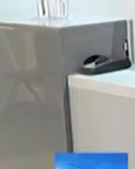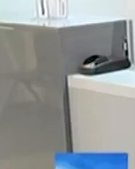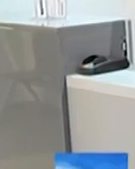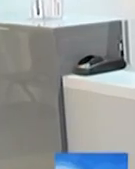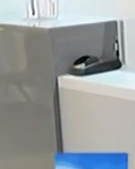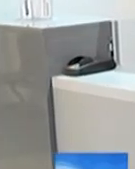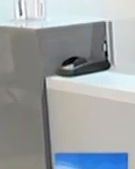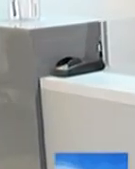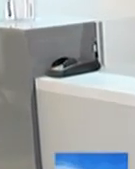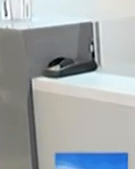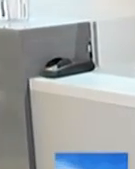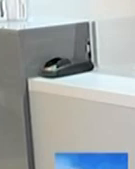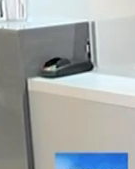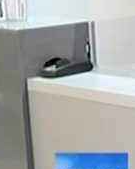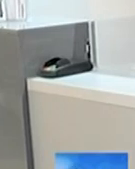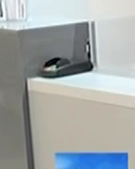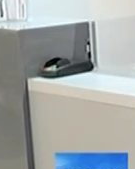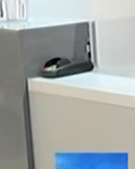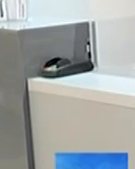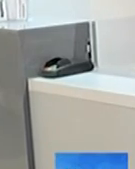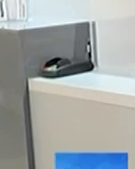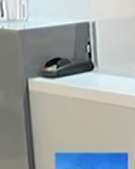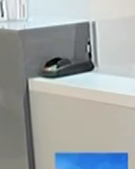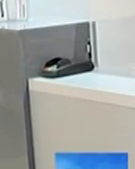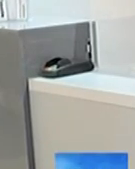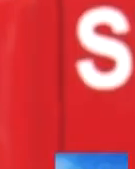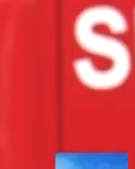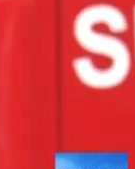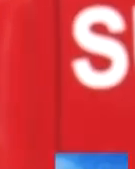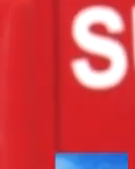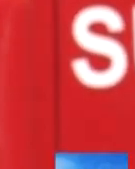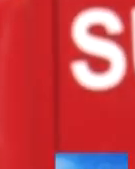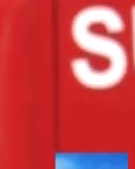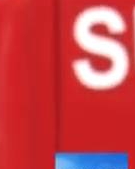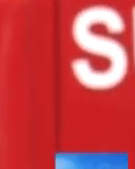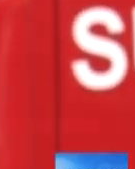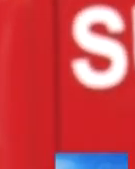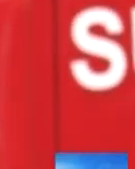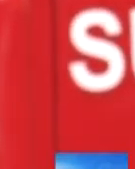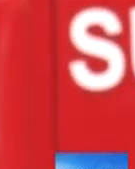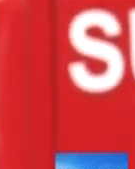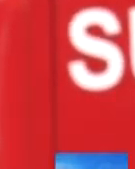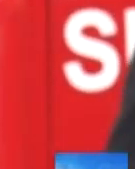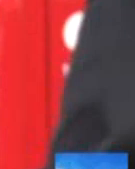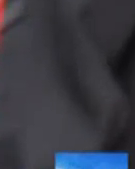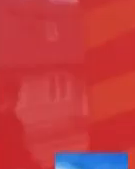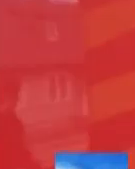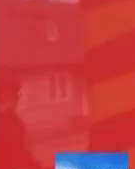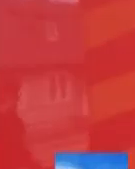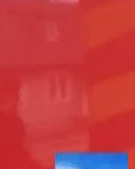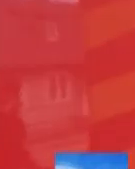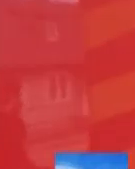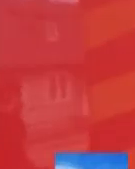szczepień. Jak dodaje Maciej Wąsik, wiceminister spraw wewnętrznych i administracji, w transport pacjentów na szczepienia zaangażowane jest